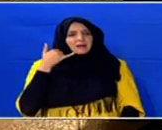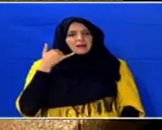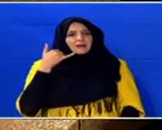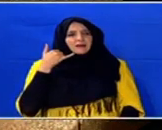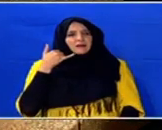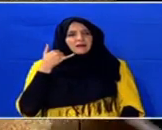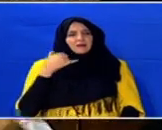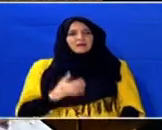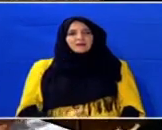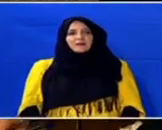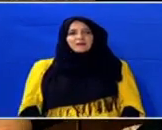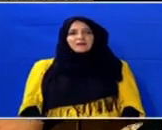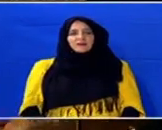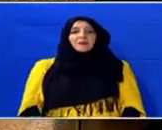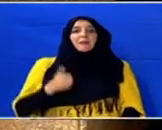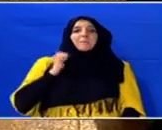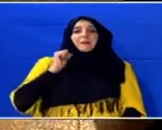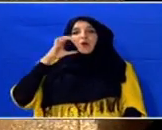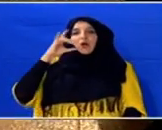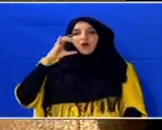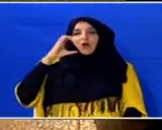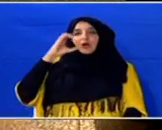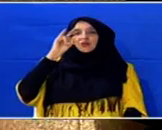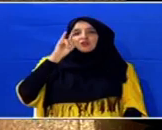طيب أم شيماء، السلام عليكم